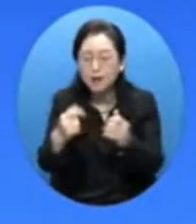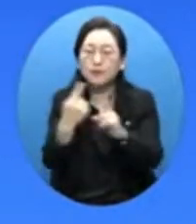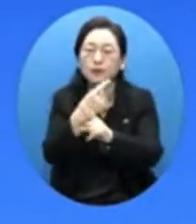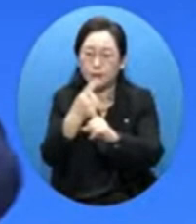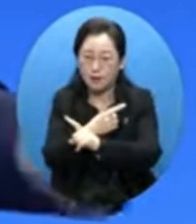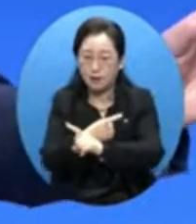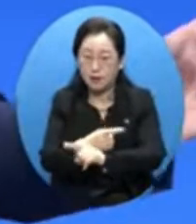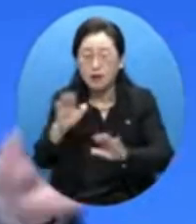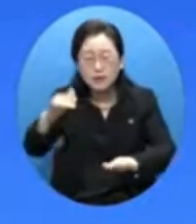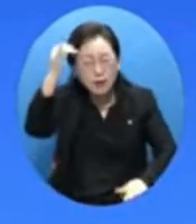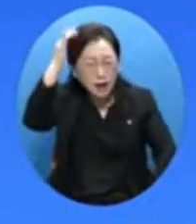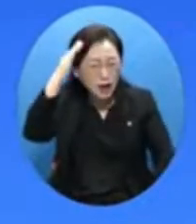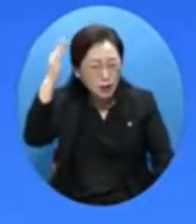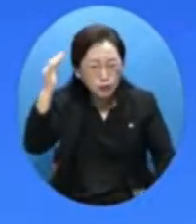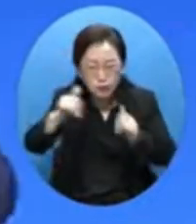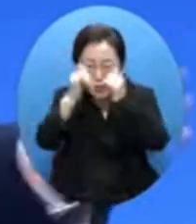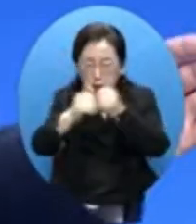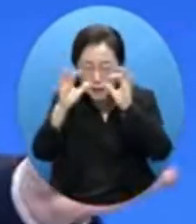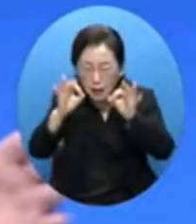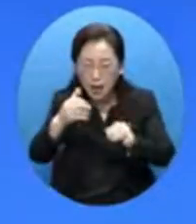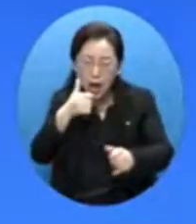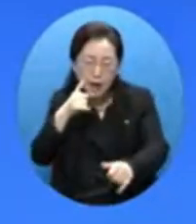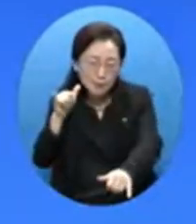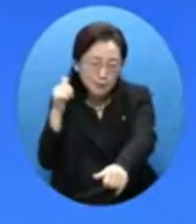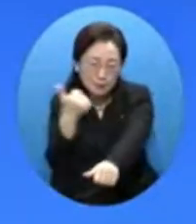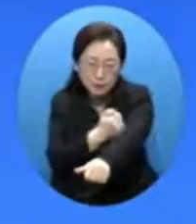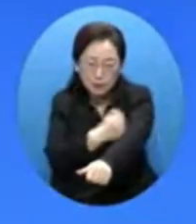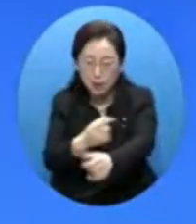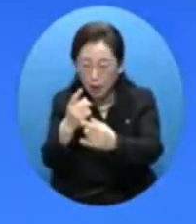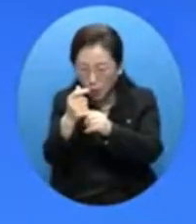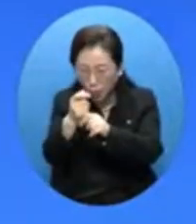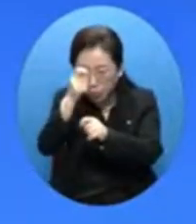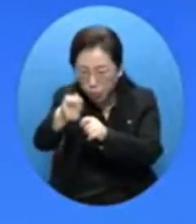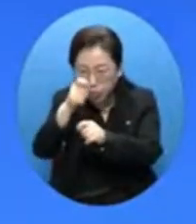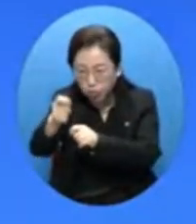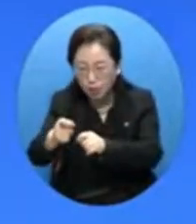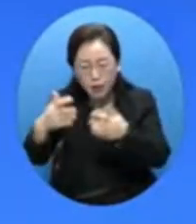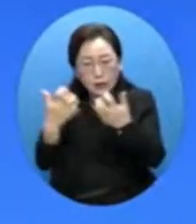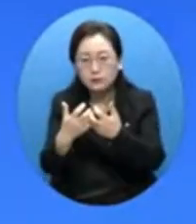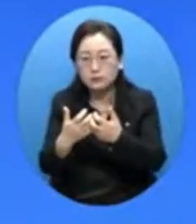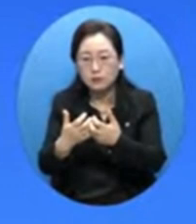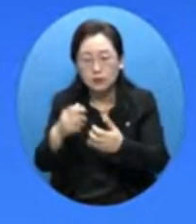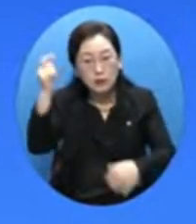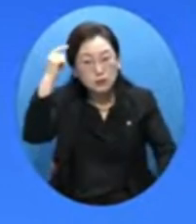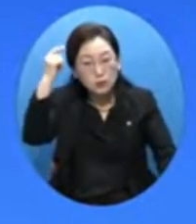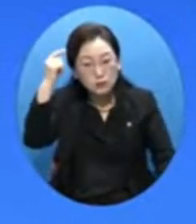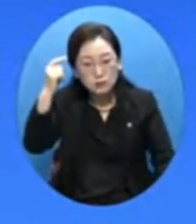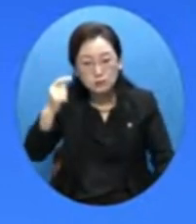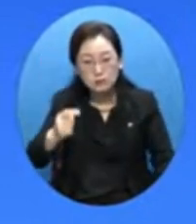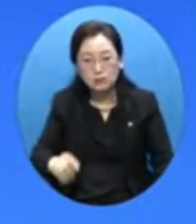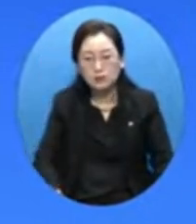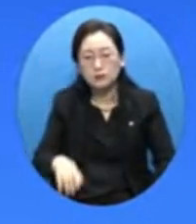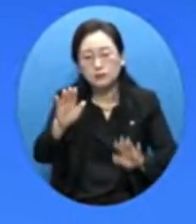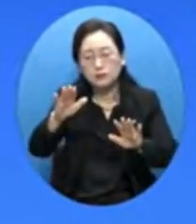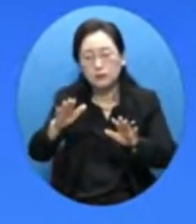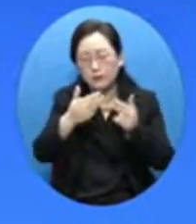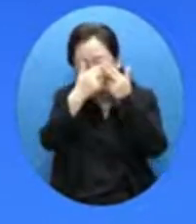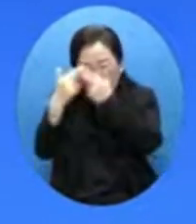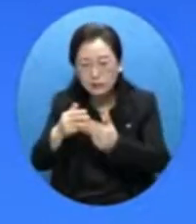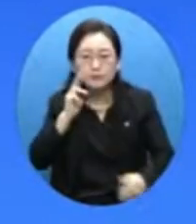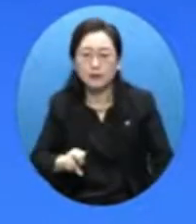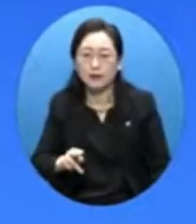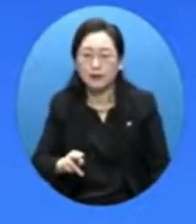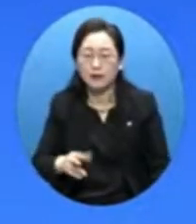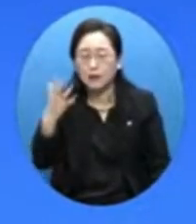한국사회가 마약이 범람하고 한국사회가 도박이 범람하고 한국사회가 지금 정말 정신적으로 무너져 만취하게 되고 있습니다. 주여